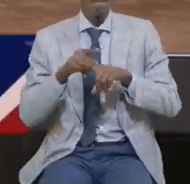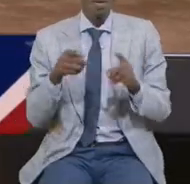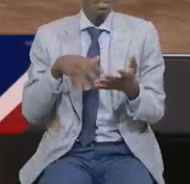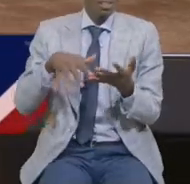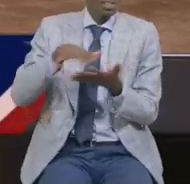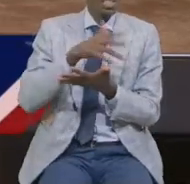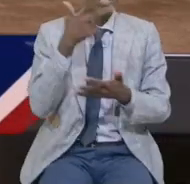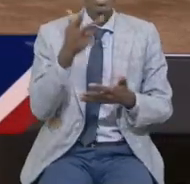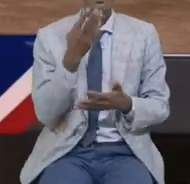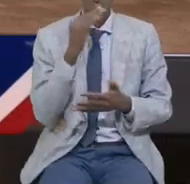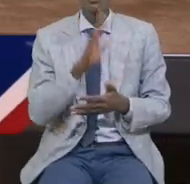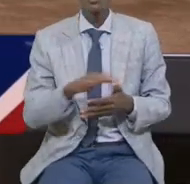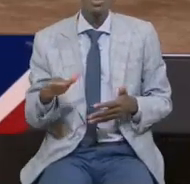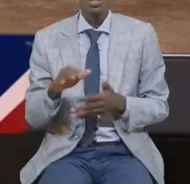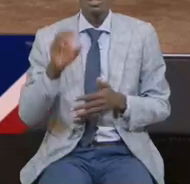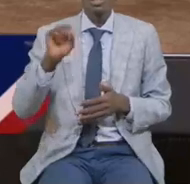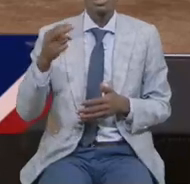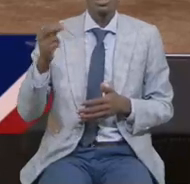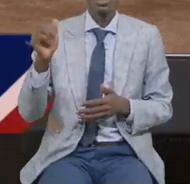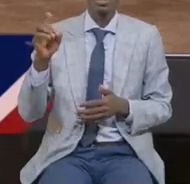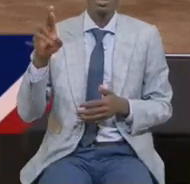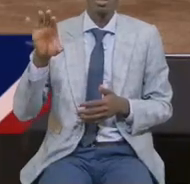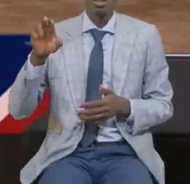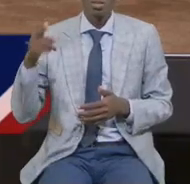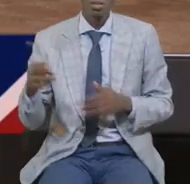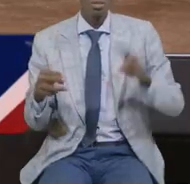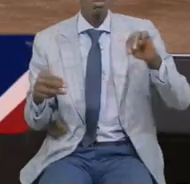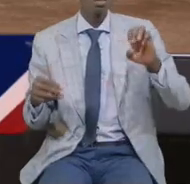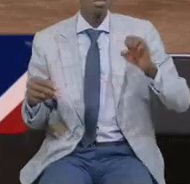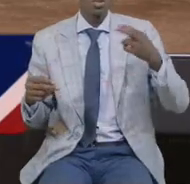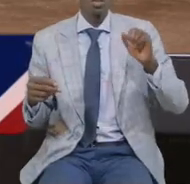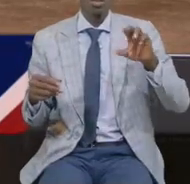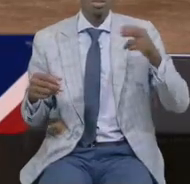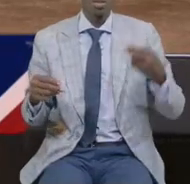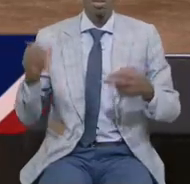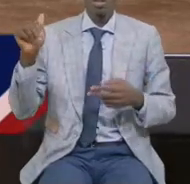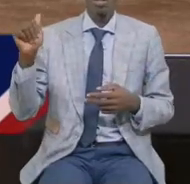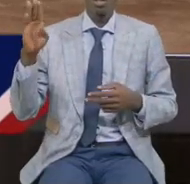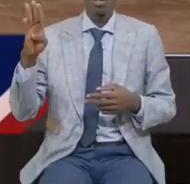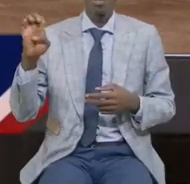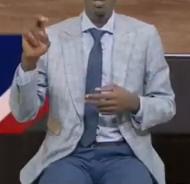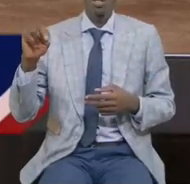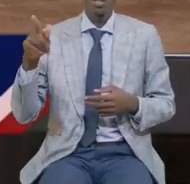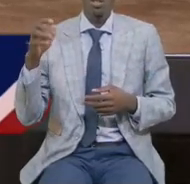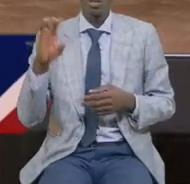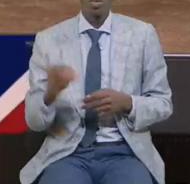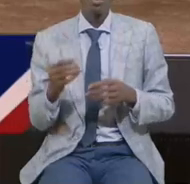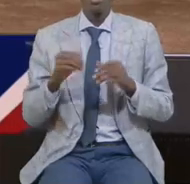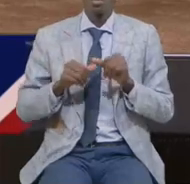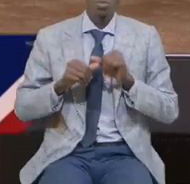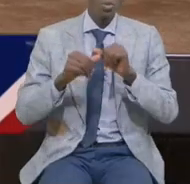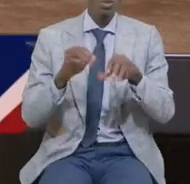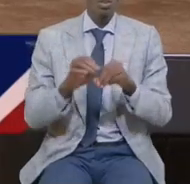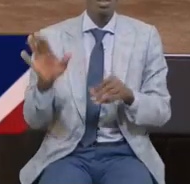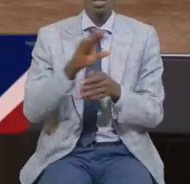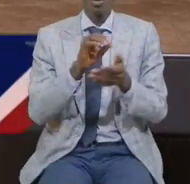Sadrach, Meshach et Abednego, avec leur voix calme, alors ils ont parlé sans avoir peur de quelque chose.